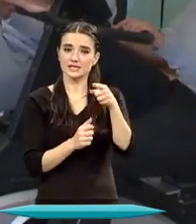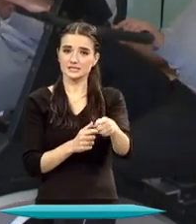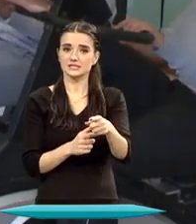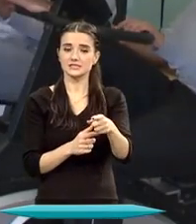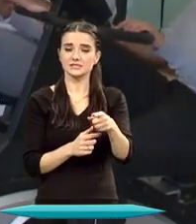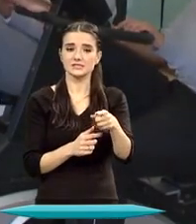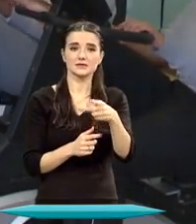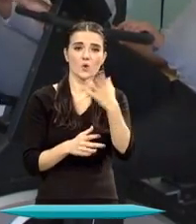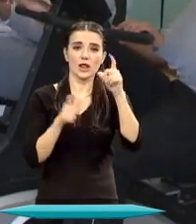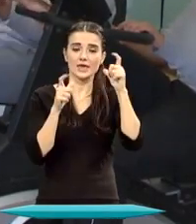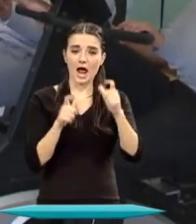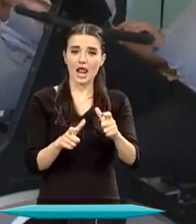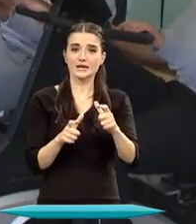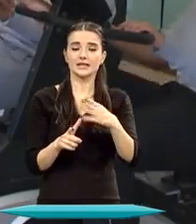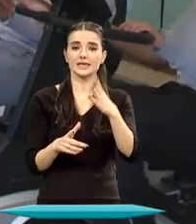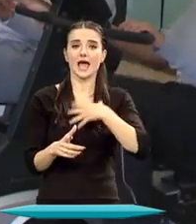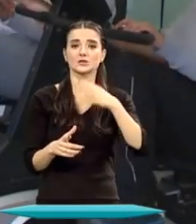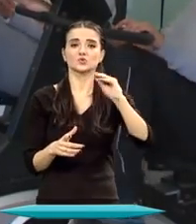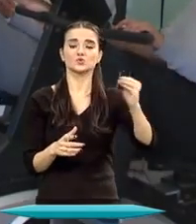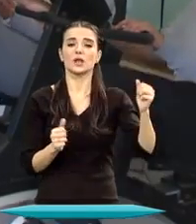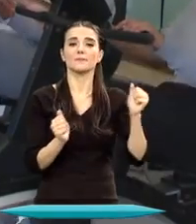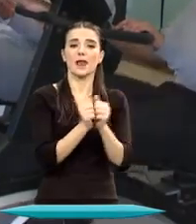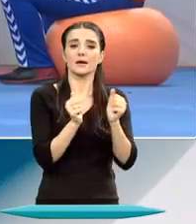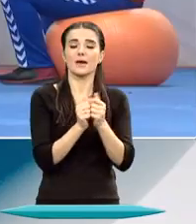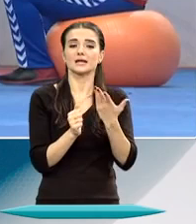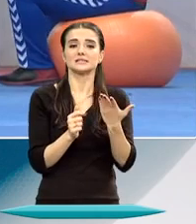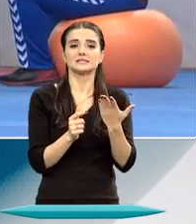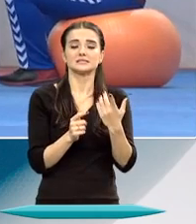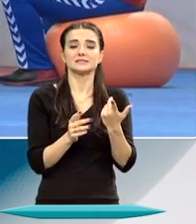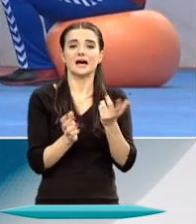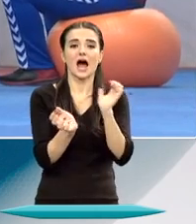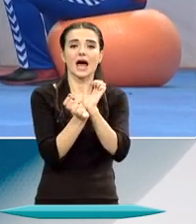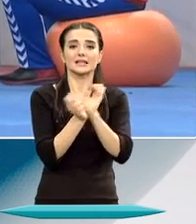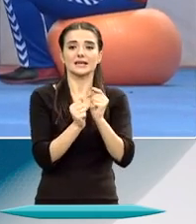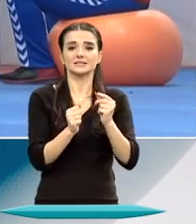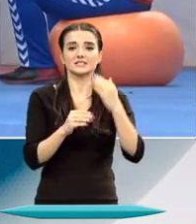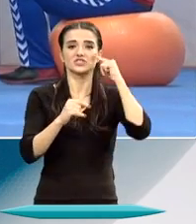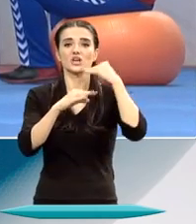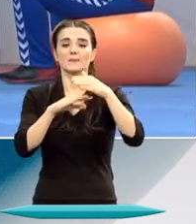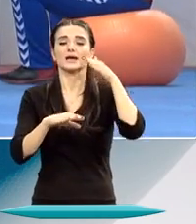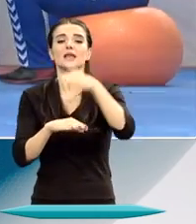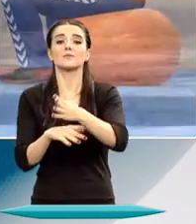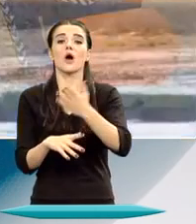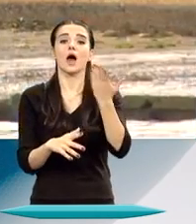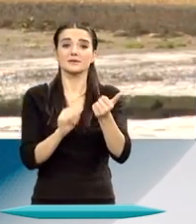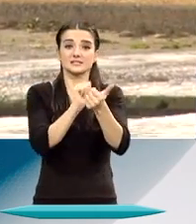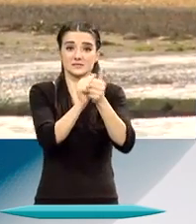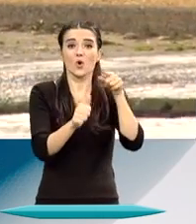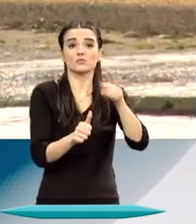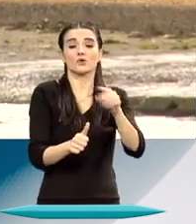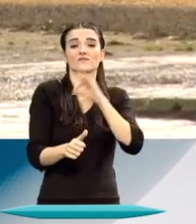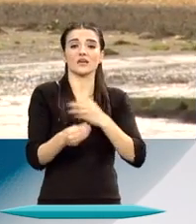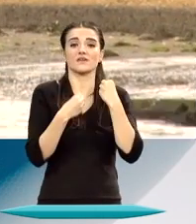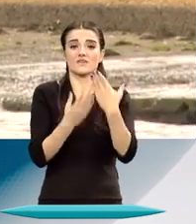sıkıntısı. Yani kendi çocuğuyla beraber topluma kaynaşamıyor. Aslında bu spor o disiplini sağlıyor. Bu